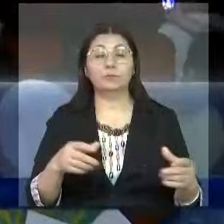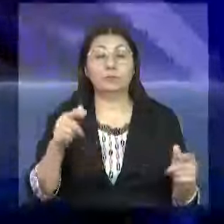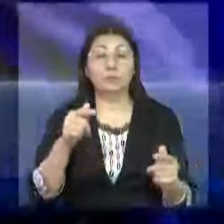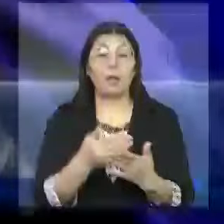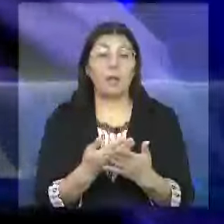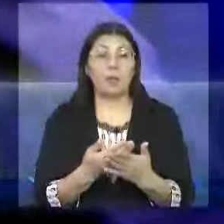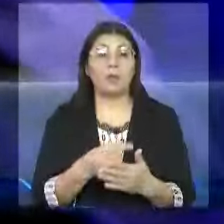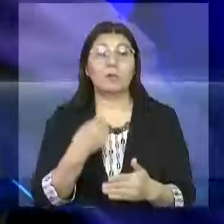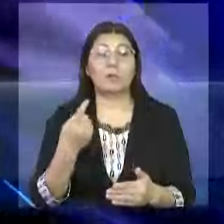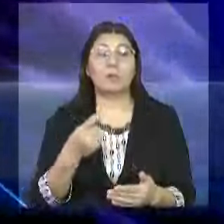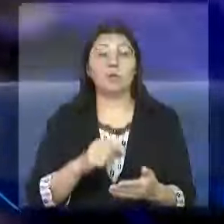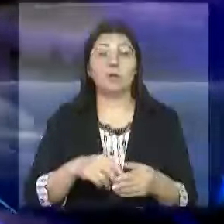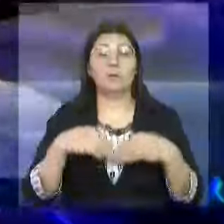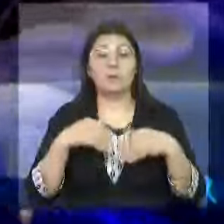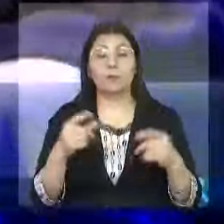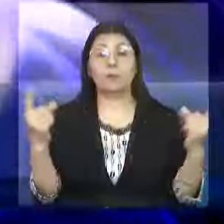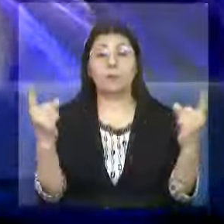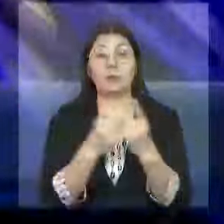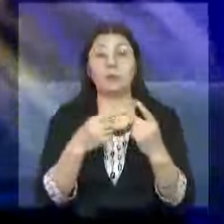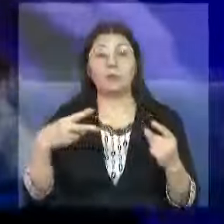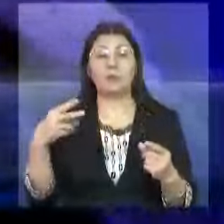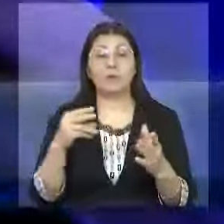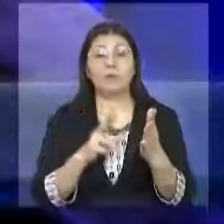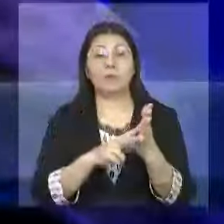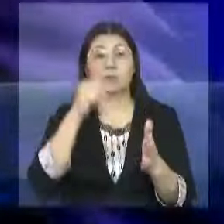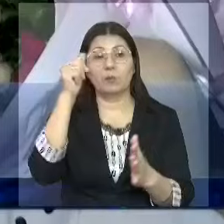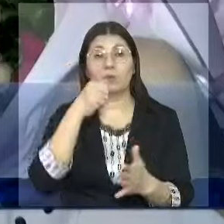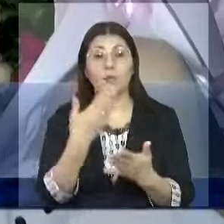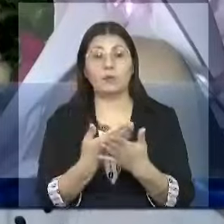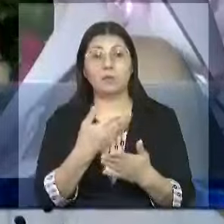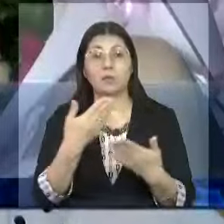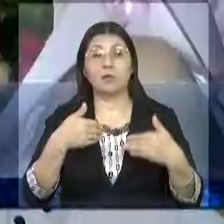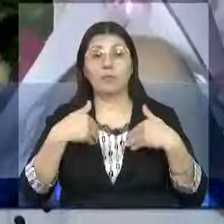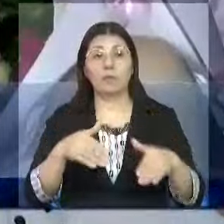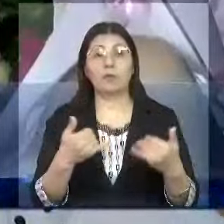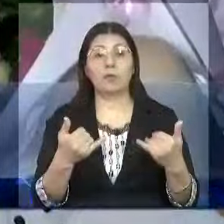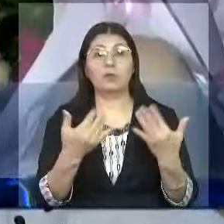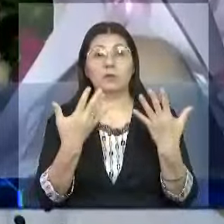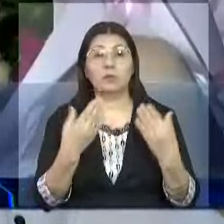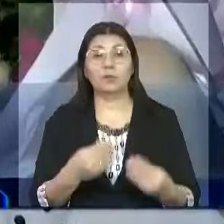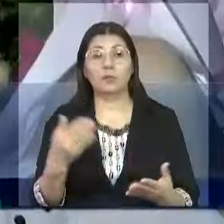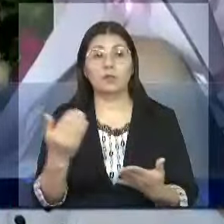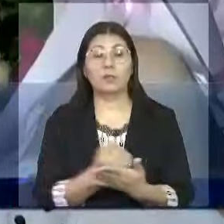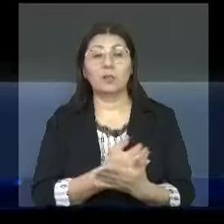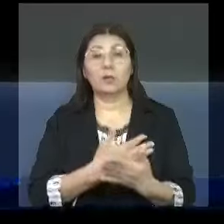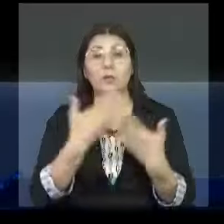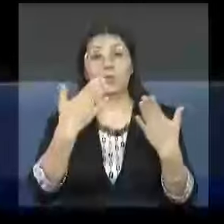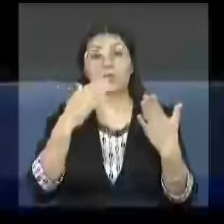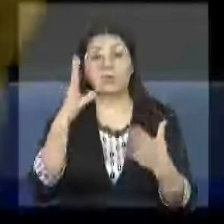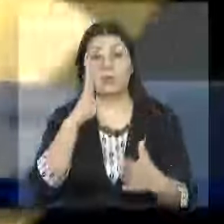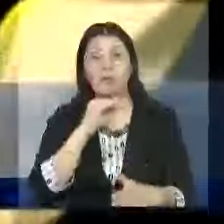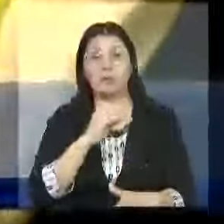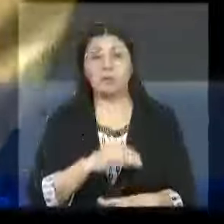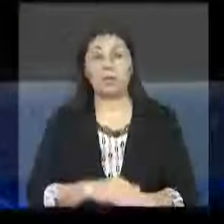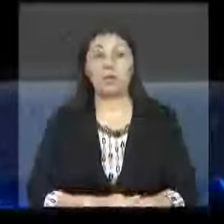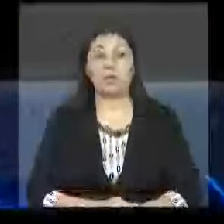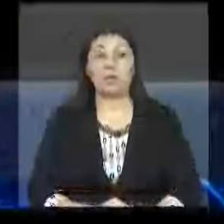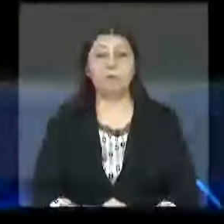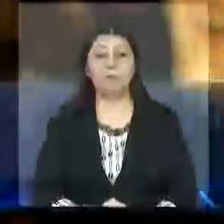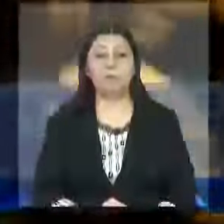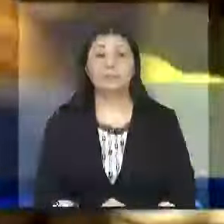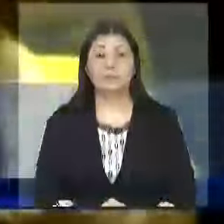недавно первых студентов он принял в 2008 году однако его выпускники на сегодня добиваются больших успехов на сцене